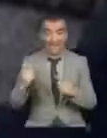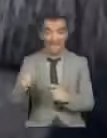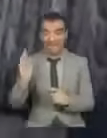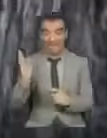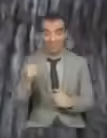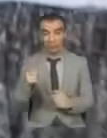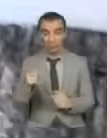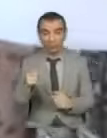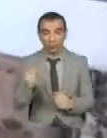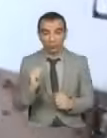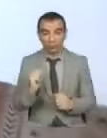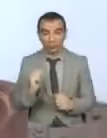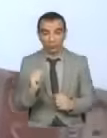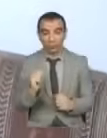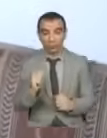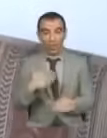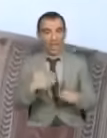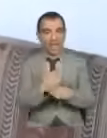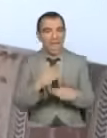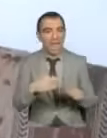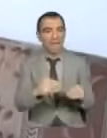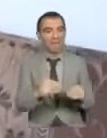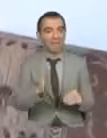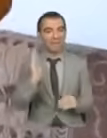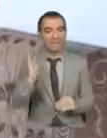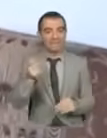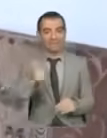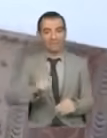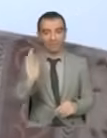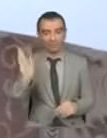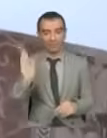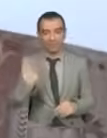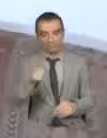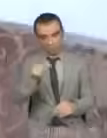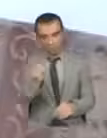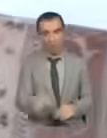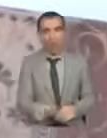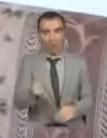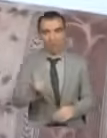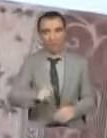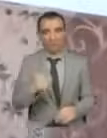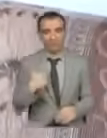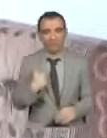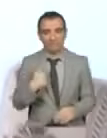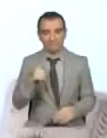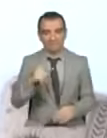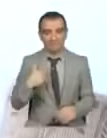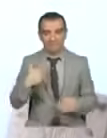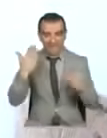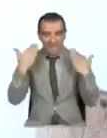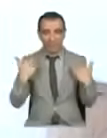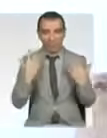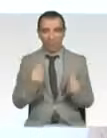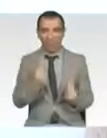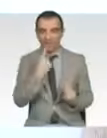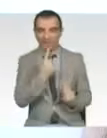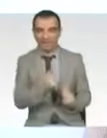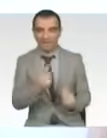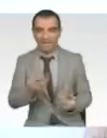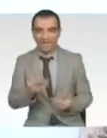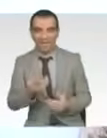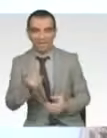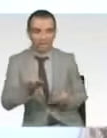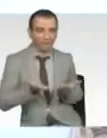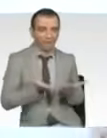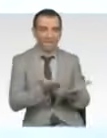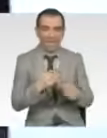Muhtarım? Fırına gidiyoruz. Ekmek yapmaya gideceğiz, evet. Değil mi? Böyle yapacağım ekmeği, evet. De. Ama siz bana gelin olacağım dediniz. Siz bana fırında